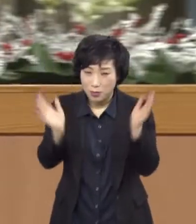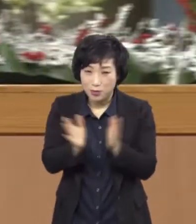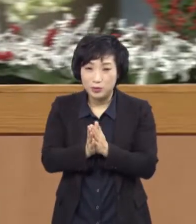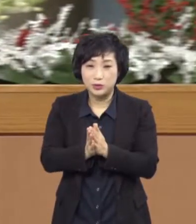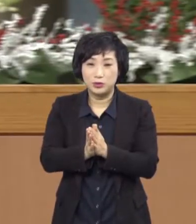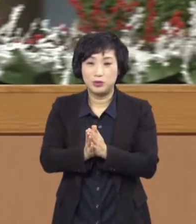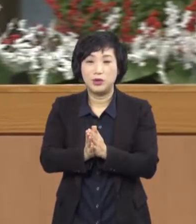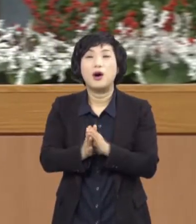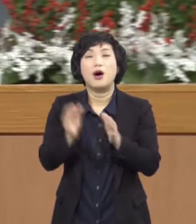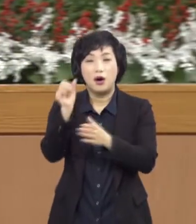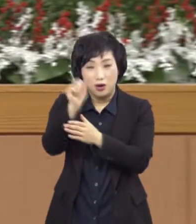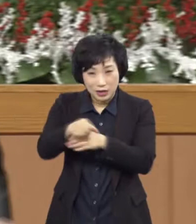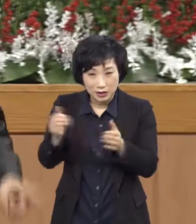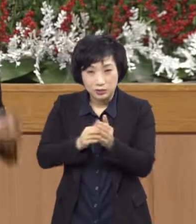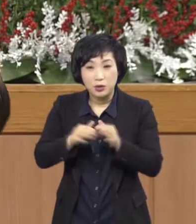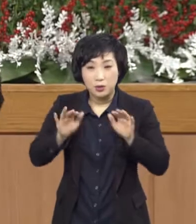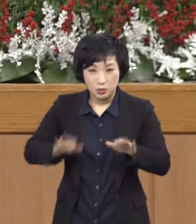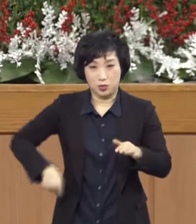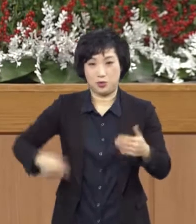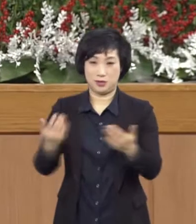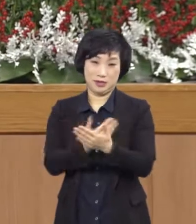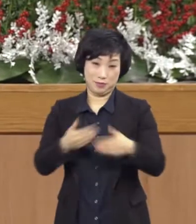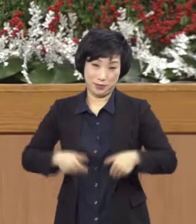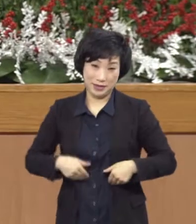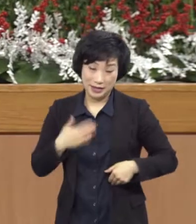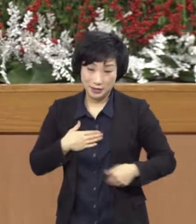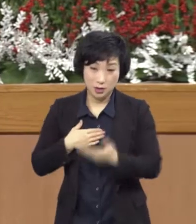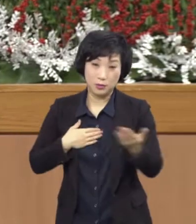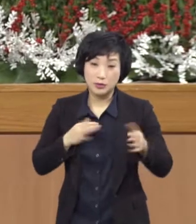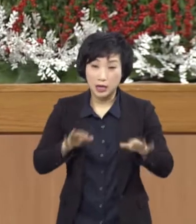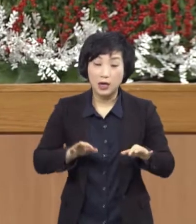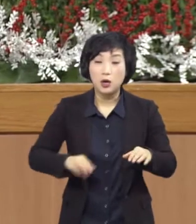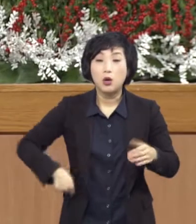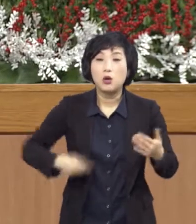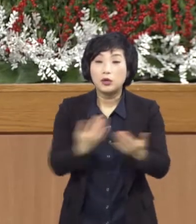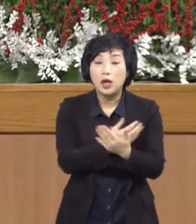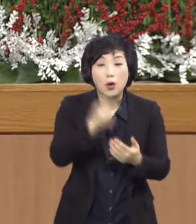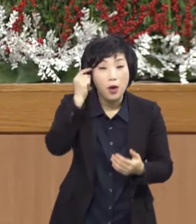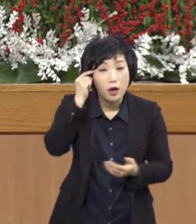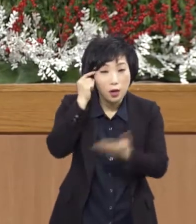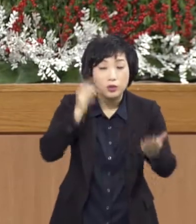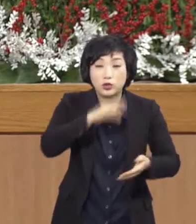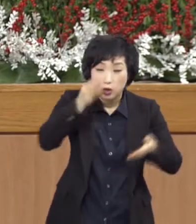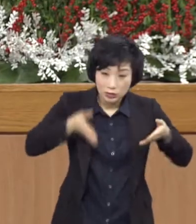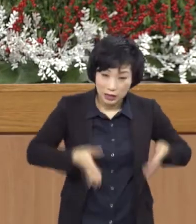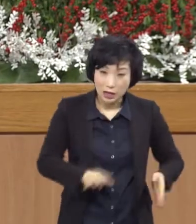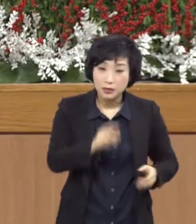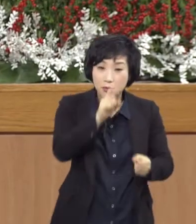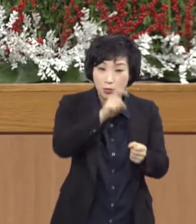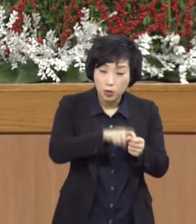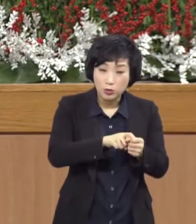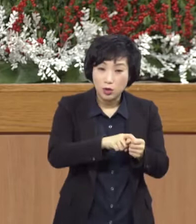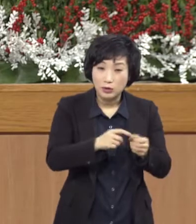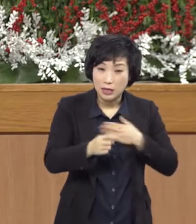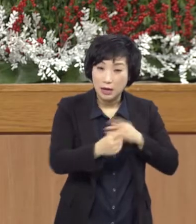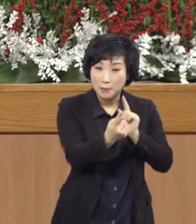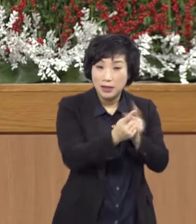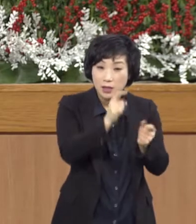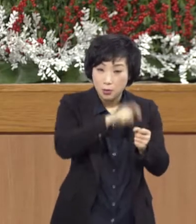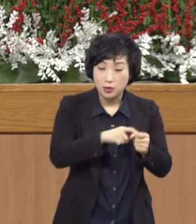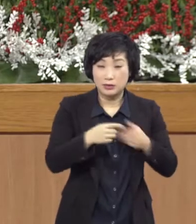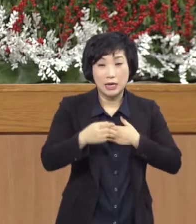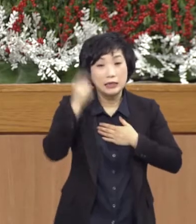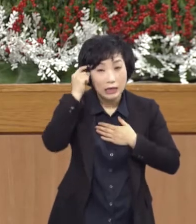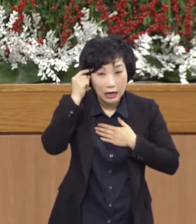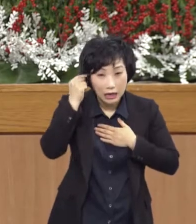위해 회개를 제출하십니다. 회개는 성탄을 맞이하고자 하는 요구요, 성탄이 필요하다는 가장